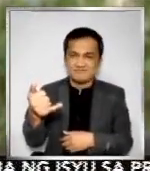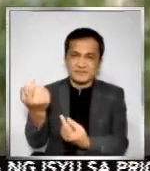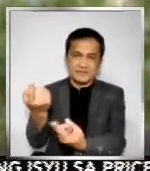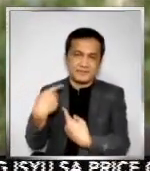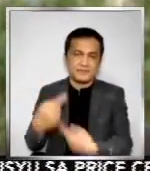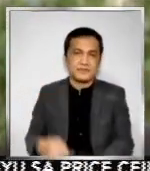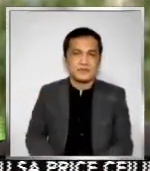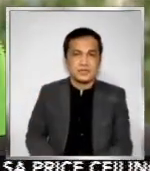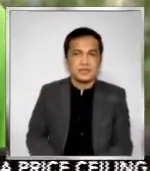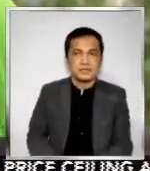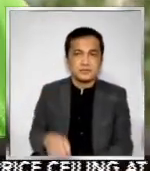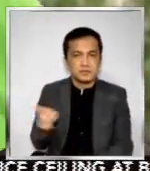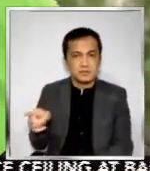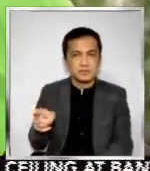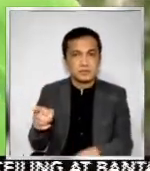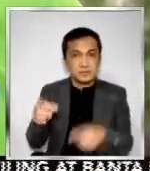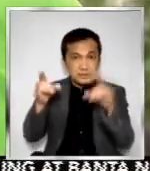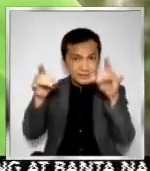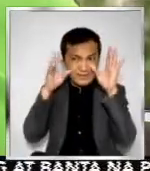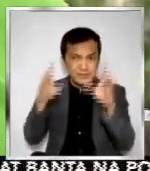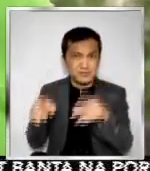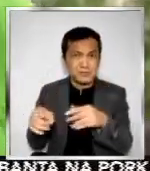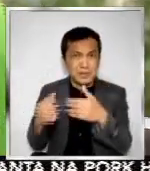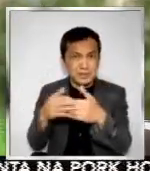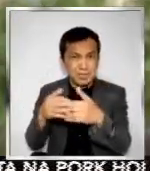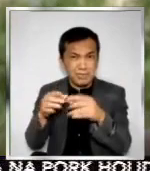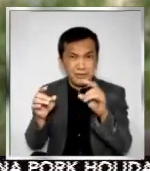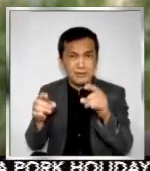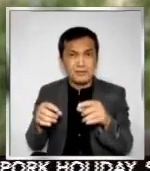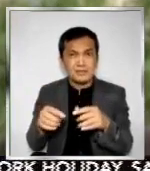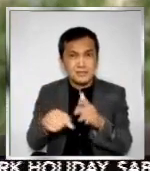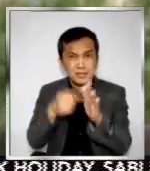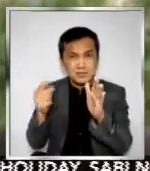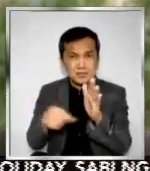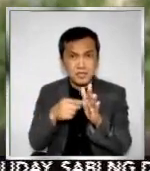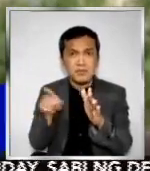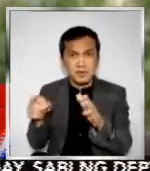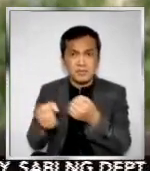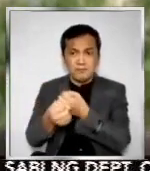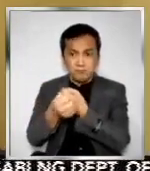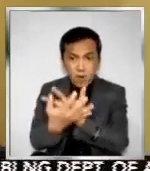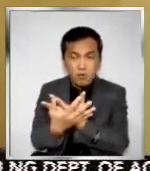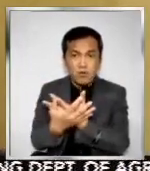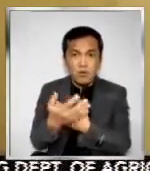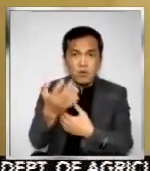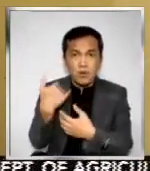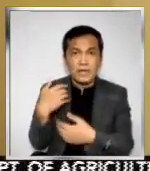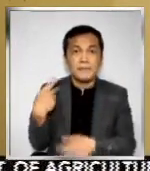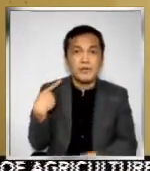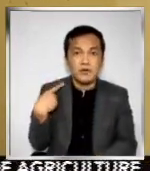time bomb. May pagkakataon din po na maaaring sumabog yan dahil may methane po yan.